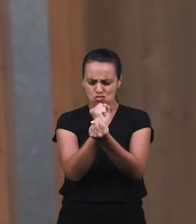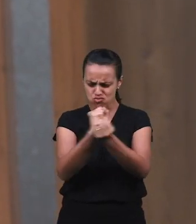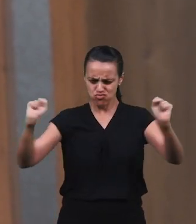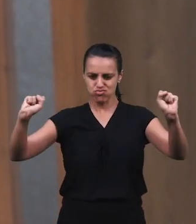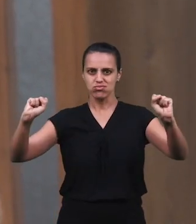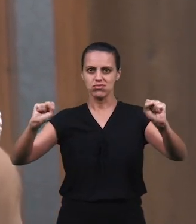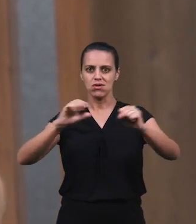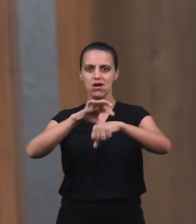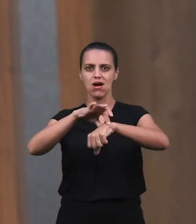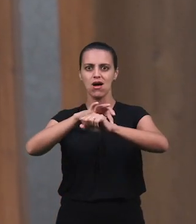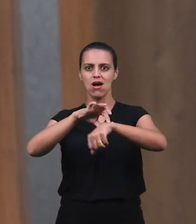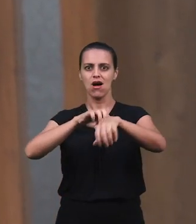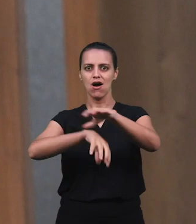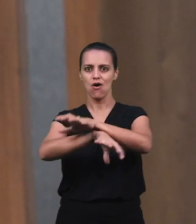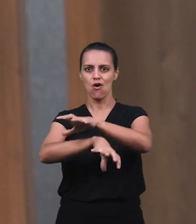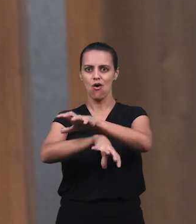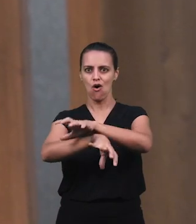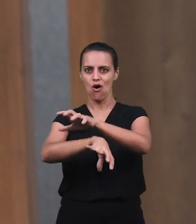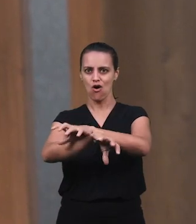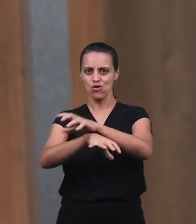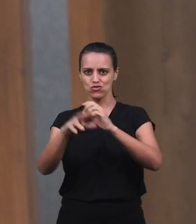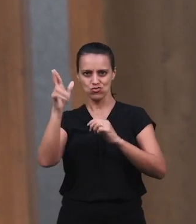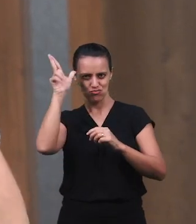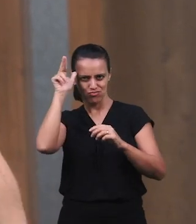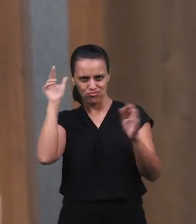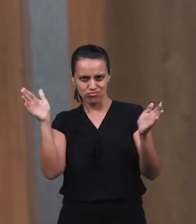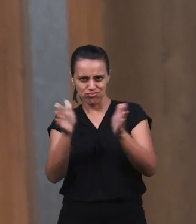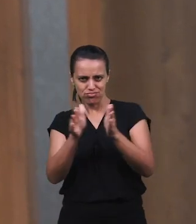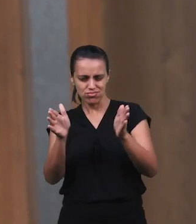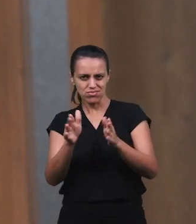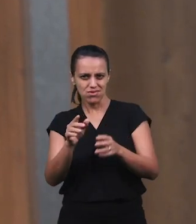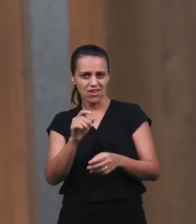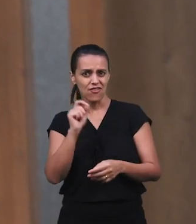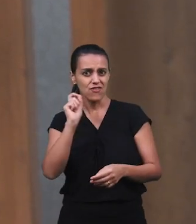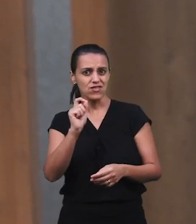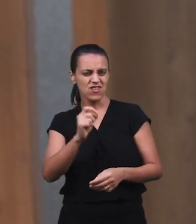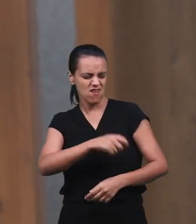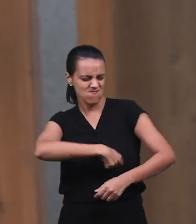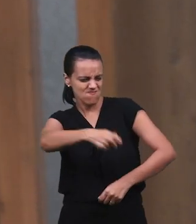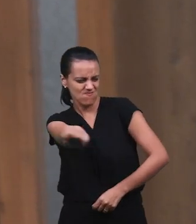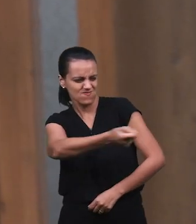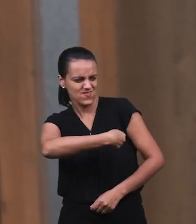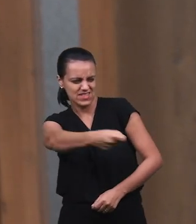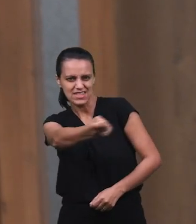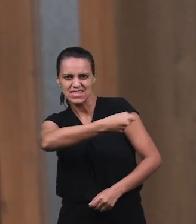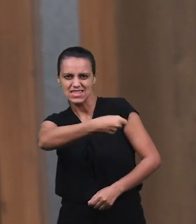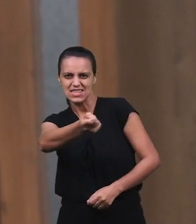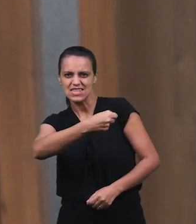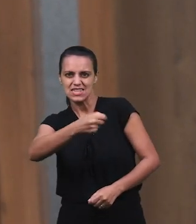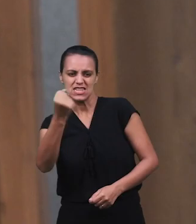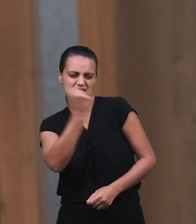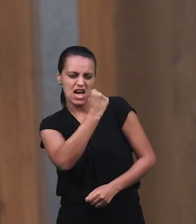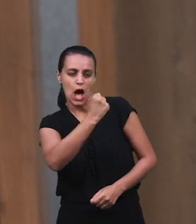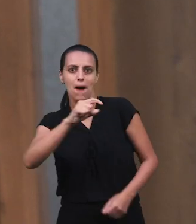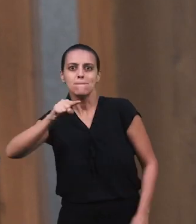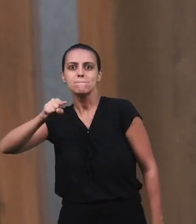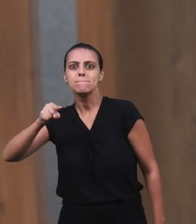cordes, et avec les os d'une jument, il a détruit 1000 soldats